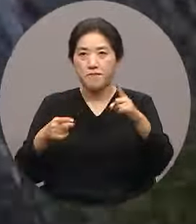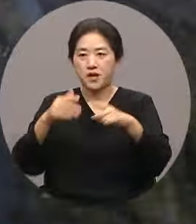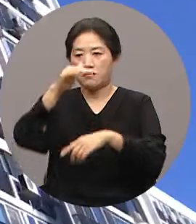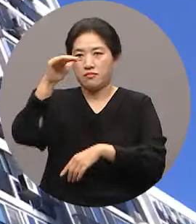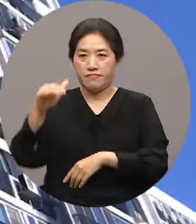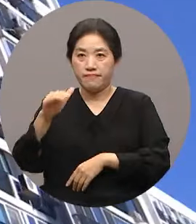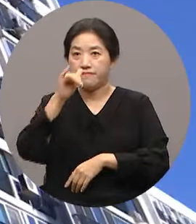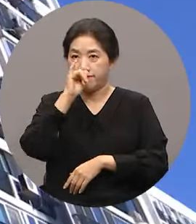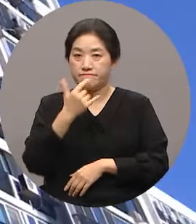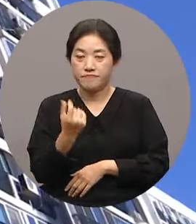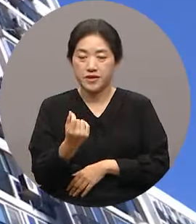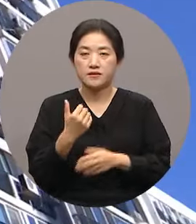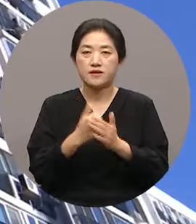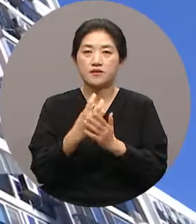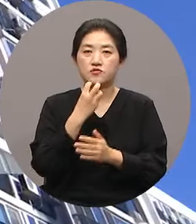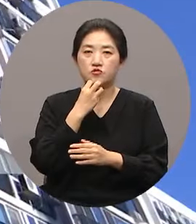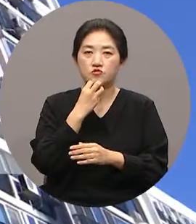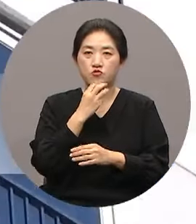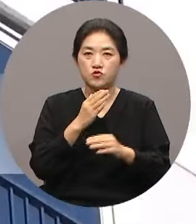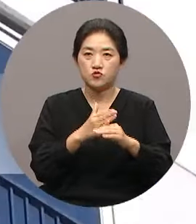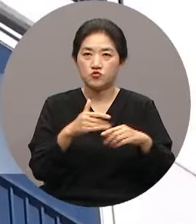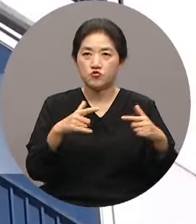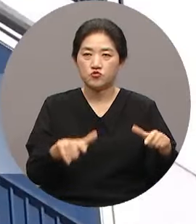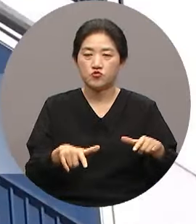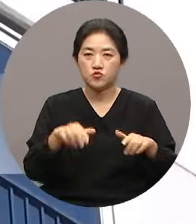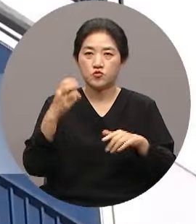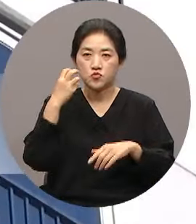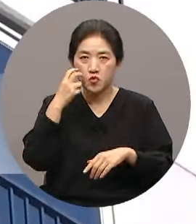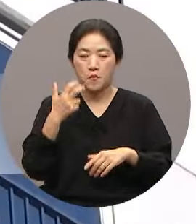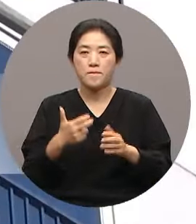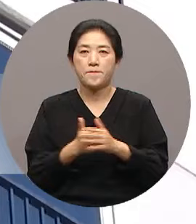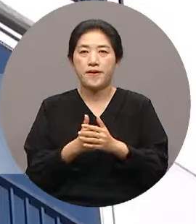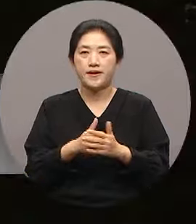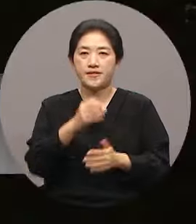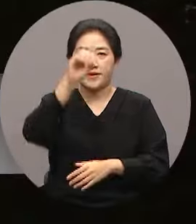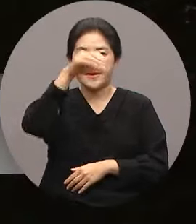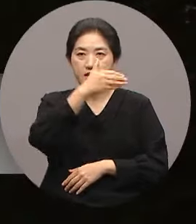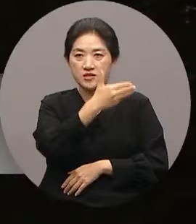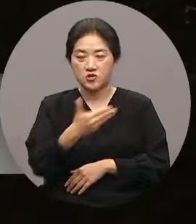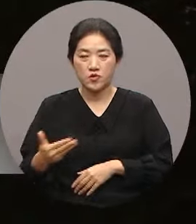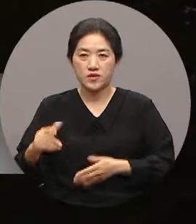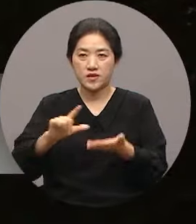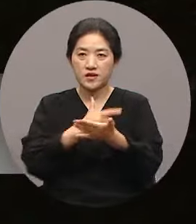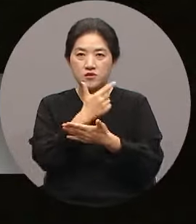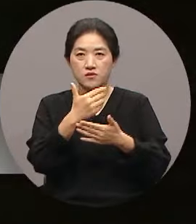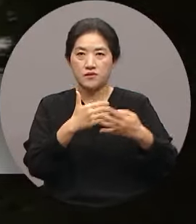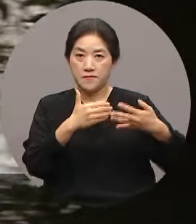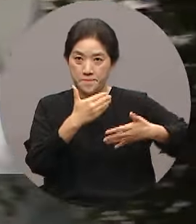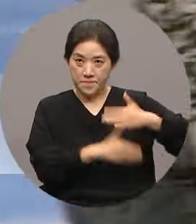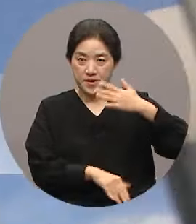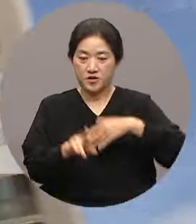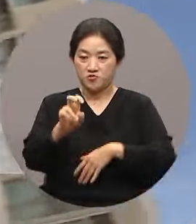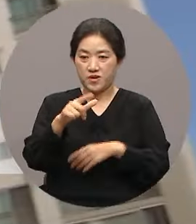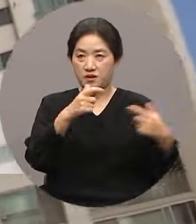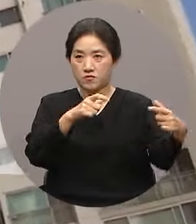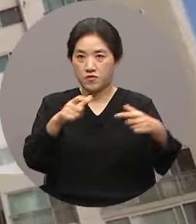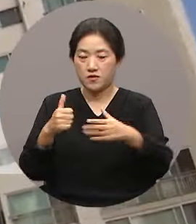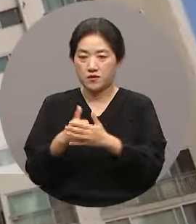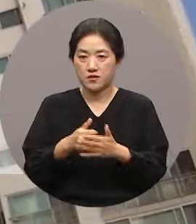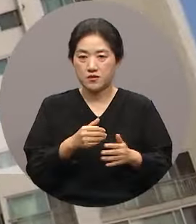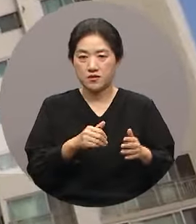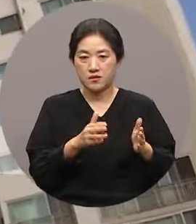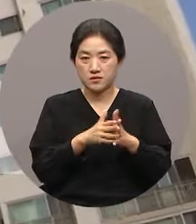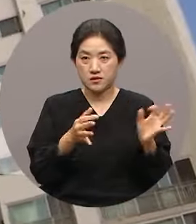밑돈 겁니다. 서울 중구와 송파구, 양천구, 강서구를 제외한 21개 자치구에서 상승 거래 비중이